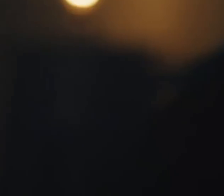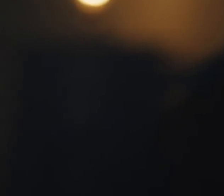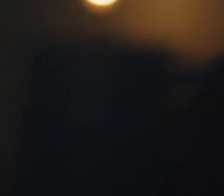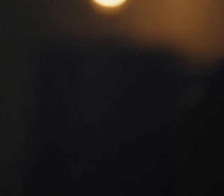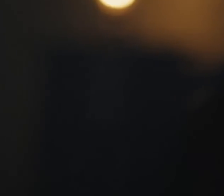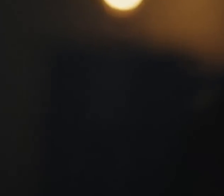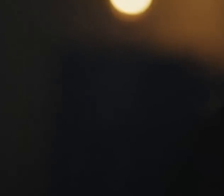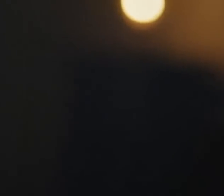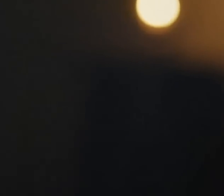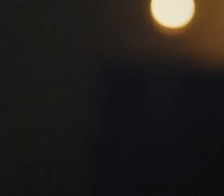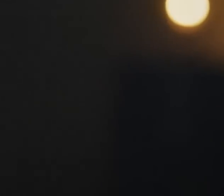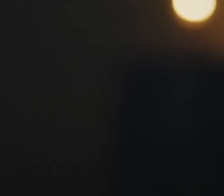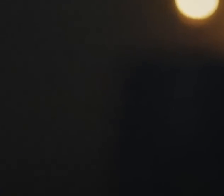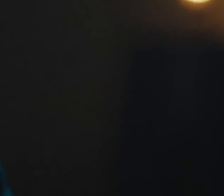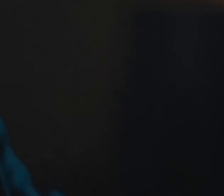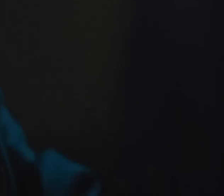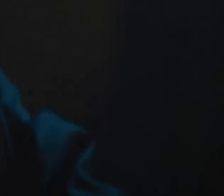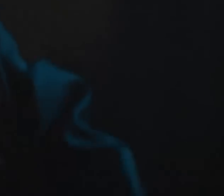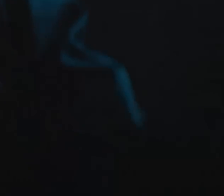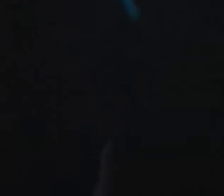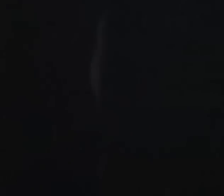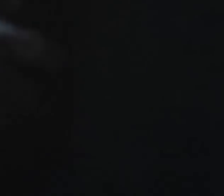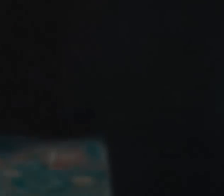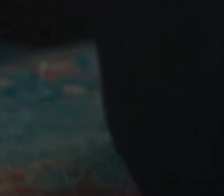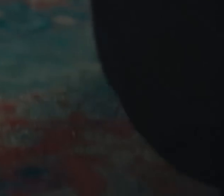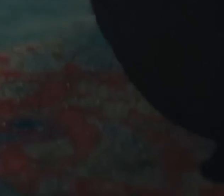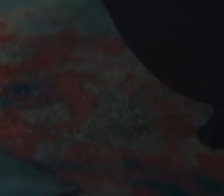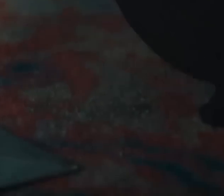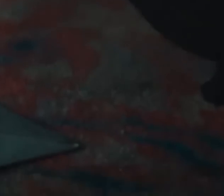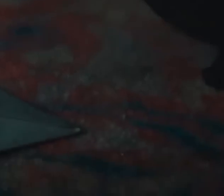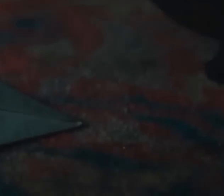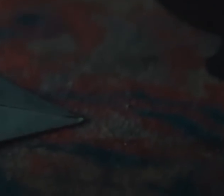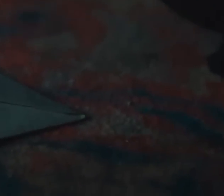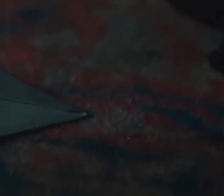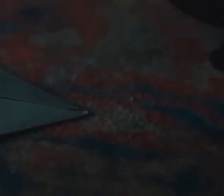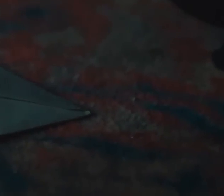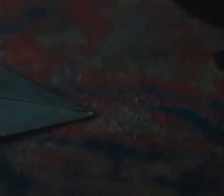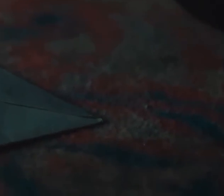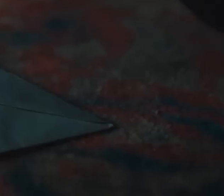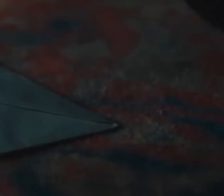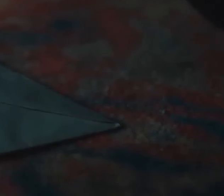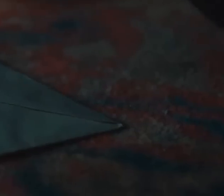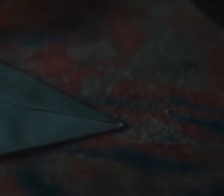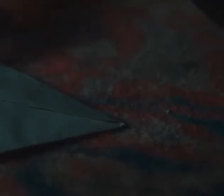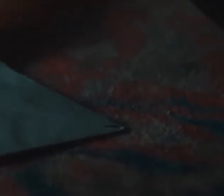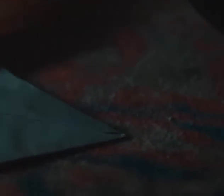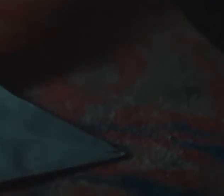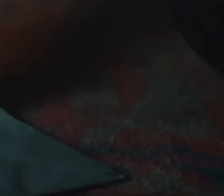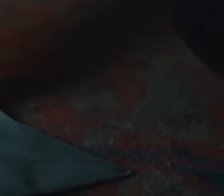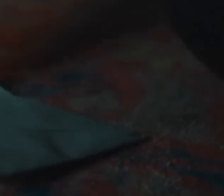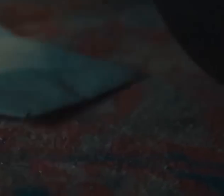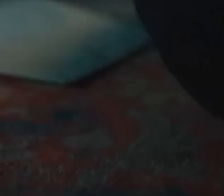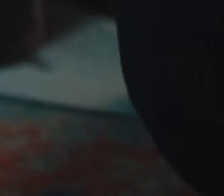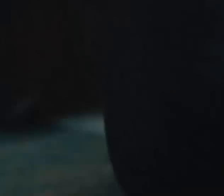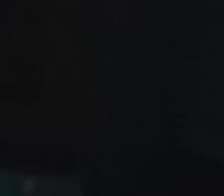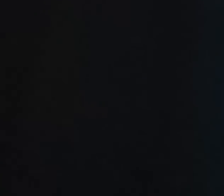sarık var. Ali'nin arkasına doğru bakınca saman kağıdından yapılmış zarfı fark etti. Uzanıp tuttu zarfı, halıda sürüyerek kaldırdı.